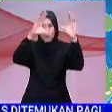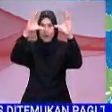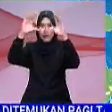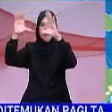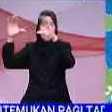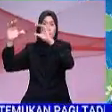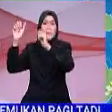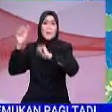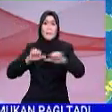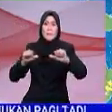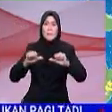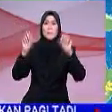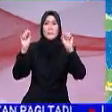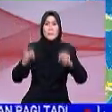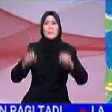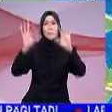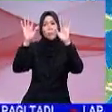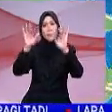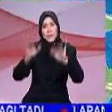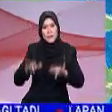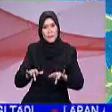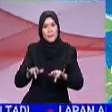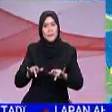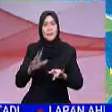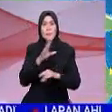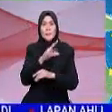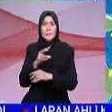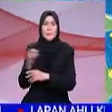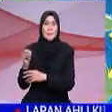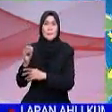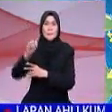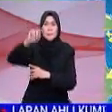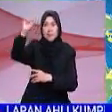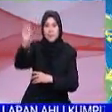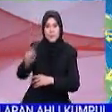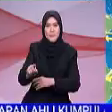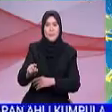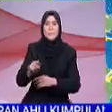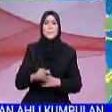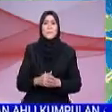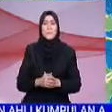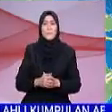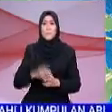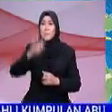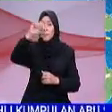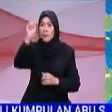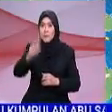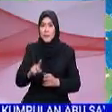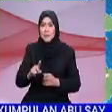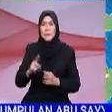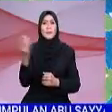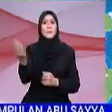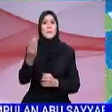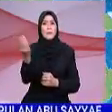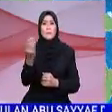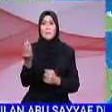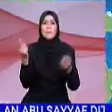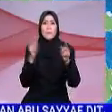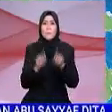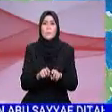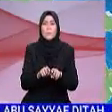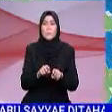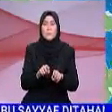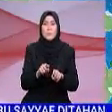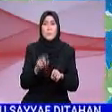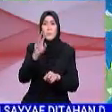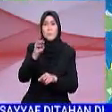aktif yang boleh membawa keadaan cuaca lembap seperti hujan dan juga ribut petir. Keadaan ribut petir ini adalah normal berlaku